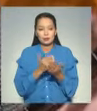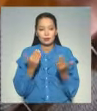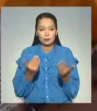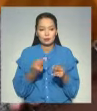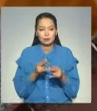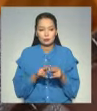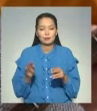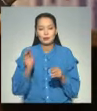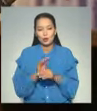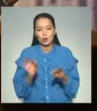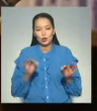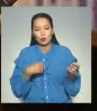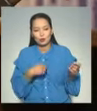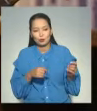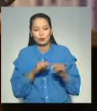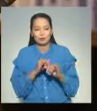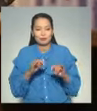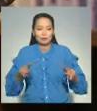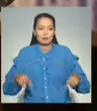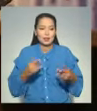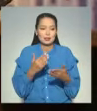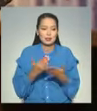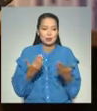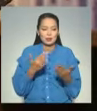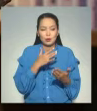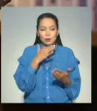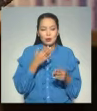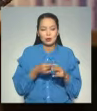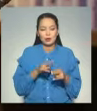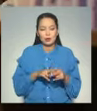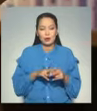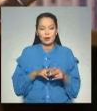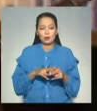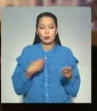бағдарламалары қосып күй шығарды. 19-шы ғасырда қателеспесем Асқар Тоқмамбет осы